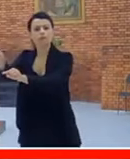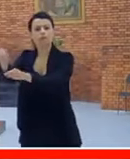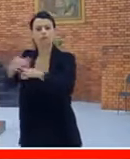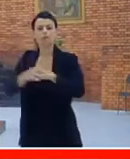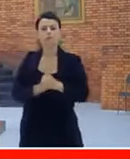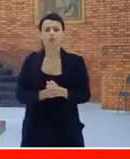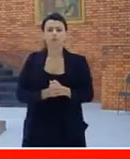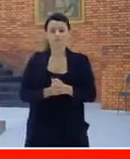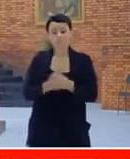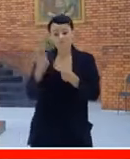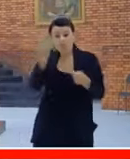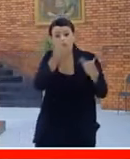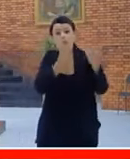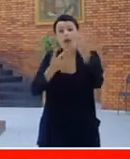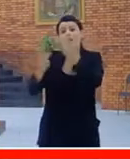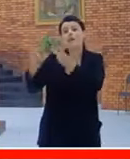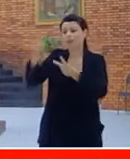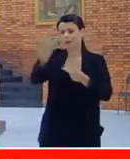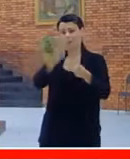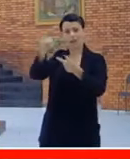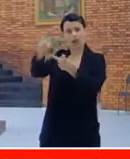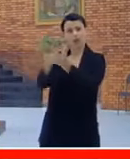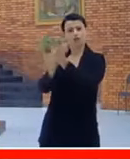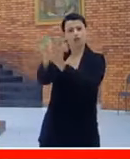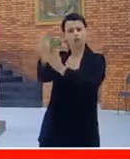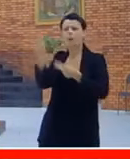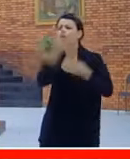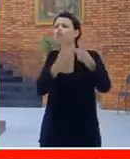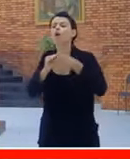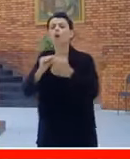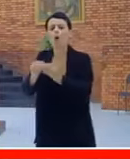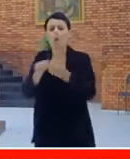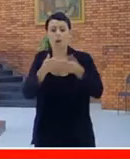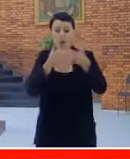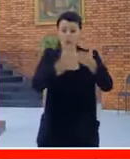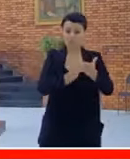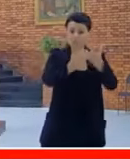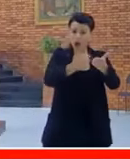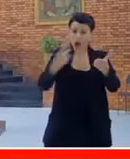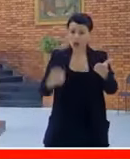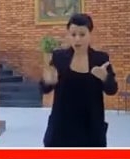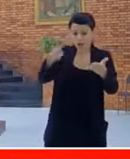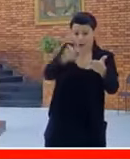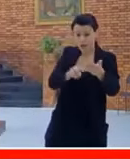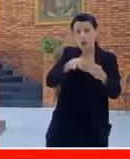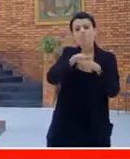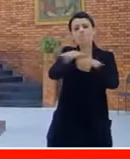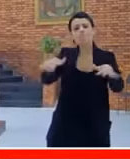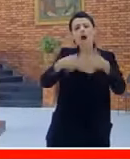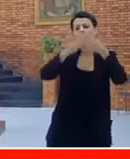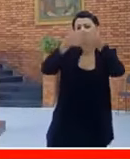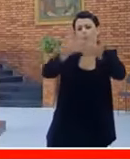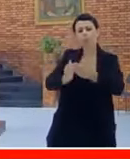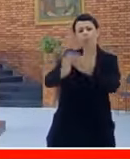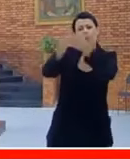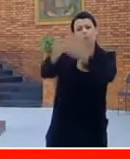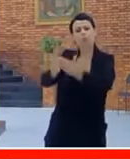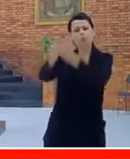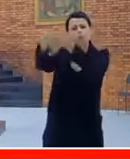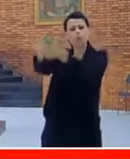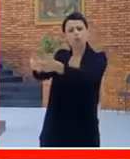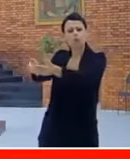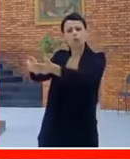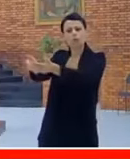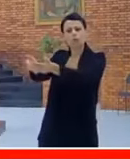C'è un cercare Gesù che ci chiede di salire sulla barca per attraversare il mare. E allora, cosa potrà